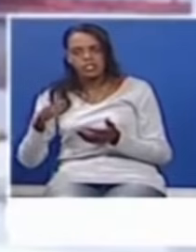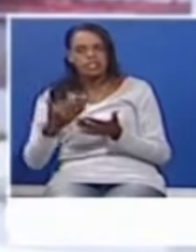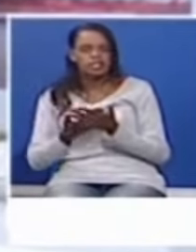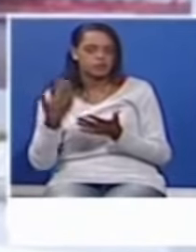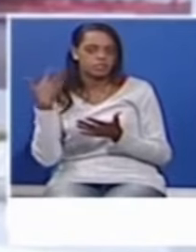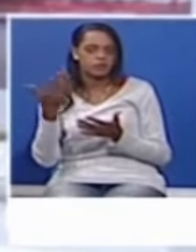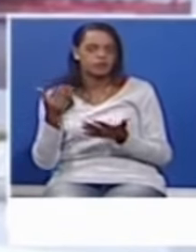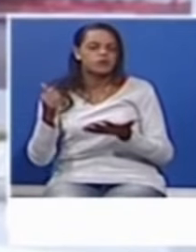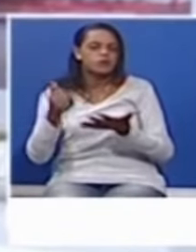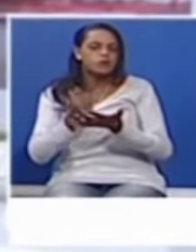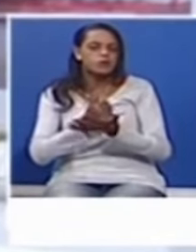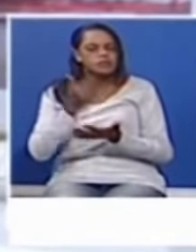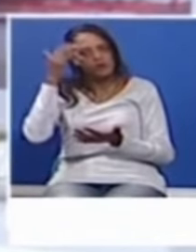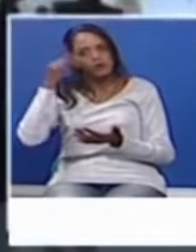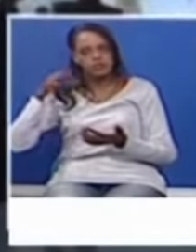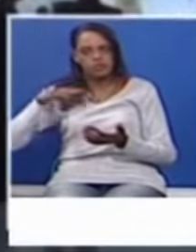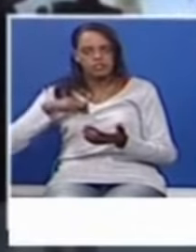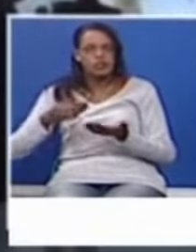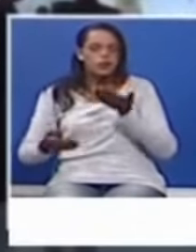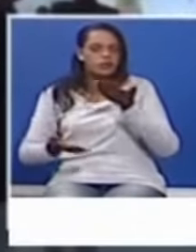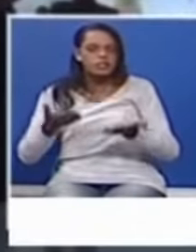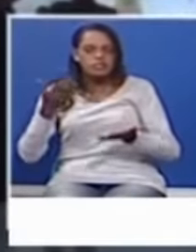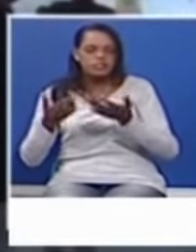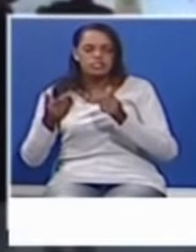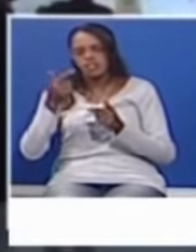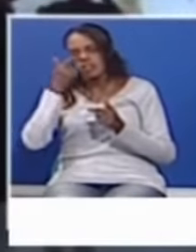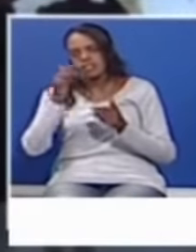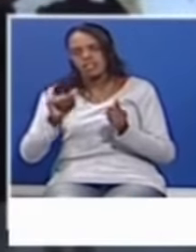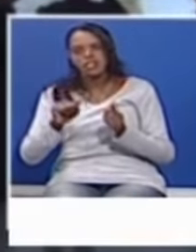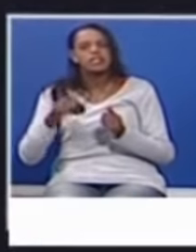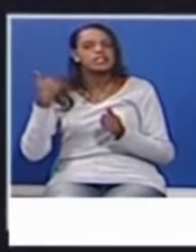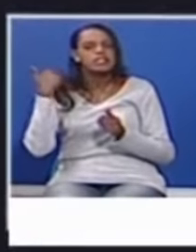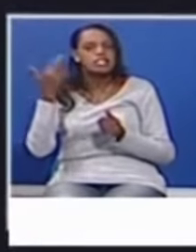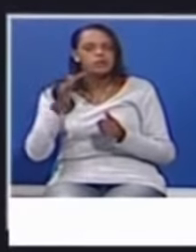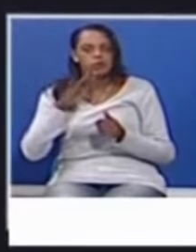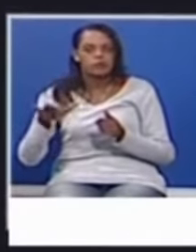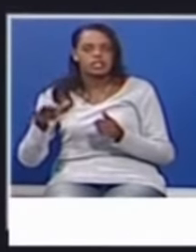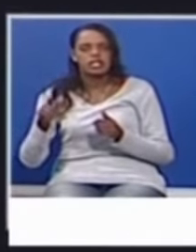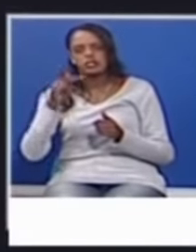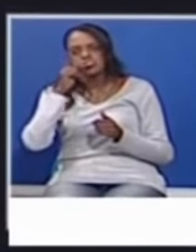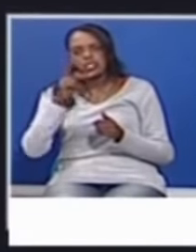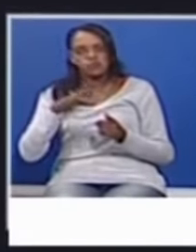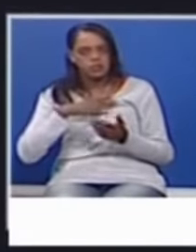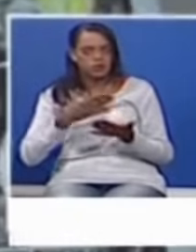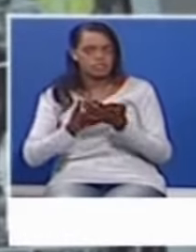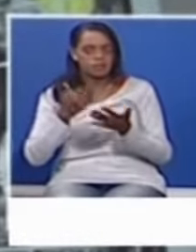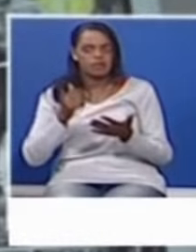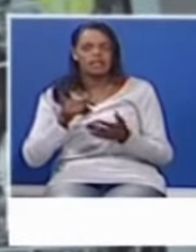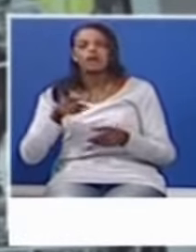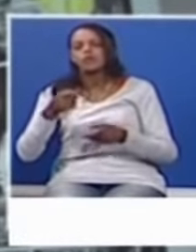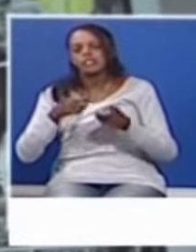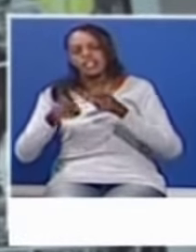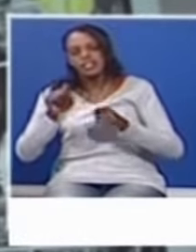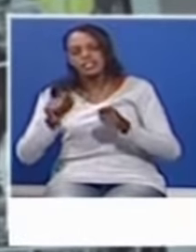قداماويان تكالات كرخبوز غولو ربحاتات كنت اتقرو قبل عدس فطر عدل قدامو ويان تكالاتون اب چاينا بزعبا زل عدلات عداقا